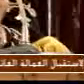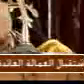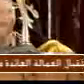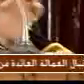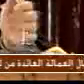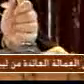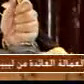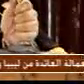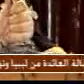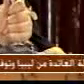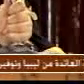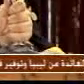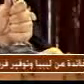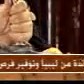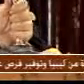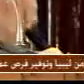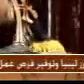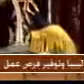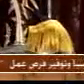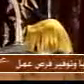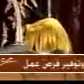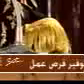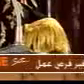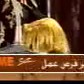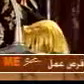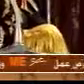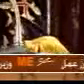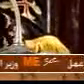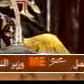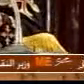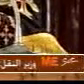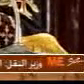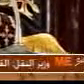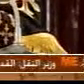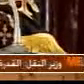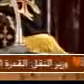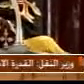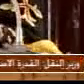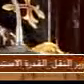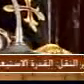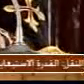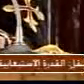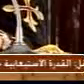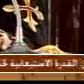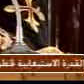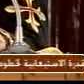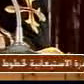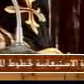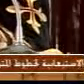بسم الآب والابن والروح القدس الإله الواحد أمين. تحل علينا نعمته وبركته من الآن وللأبد